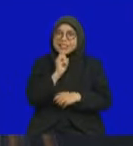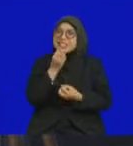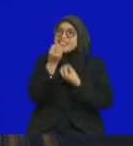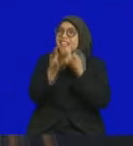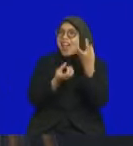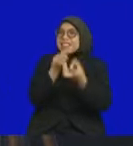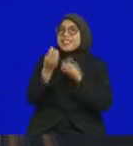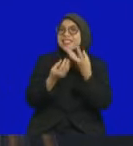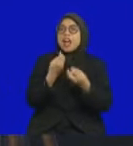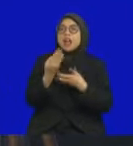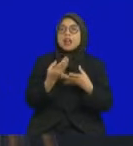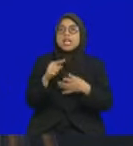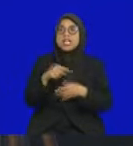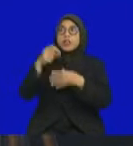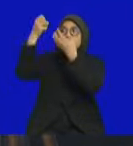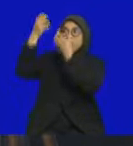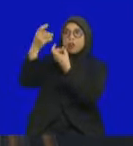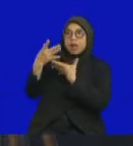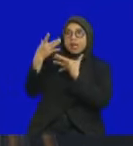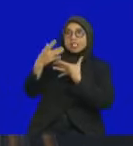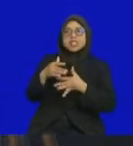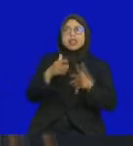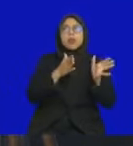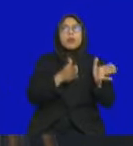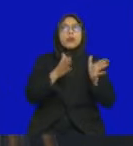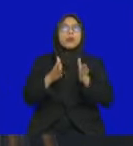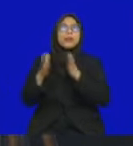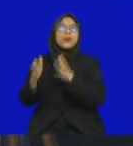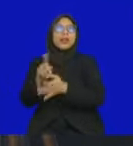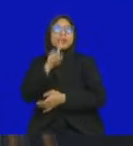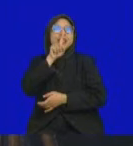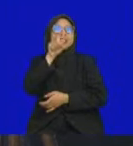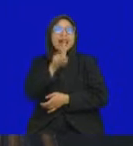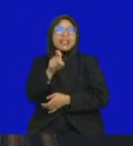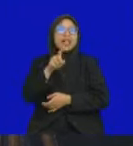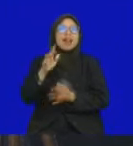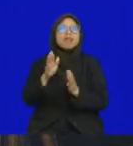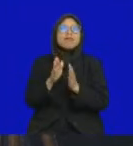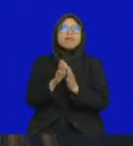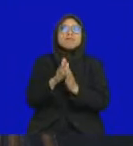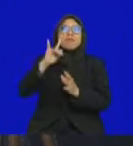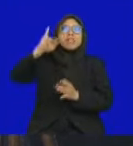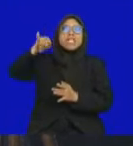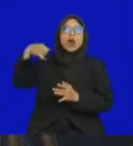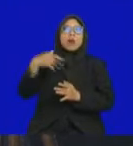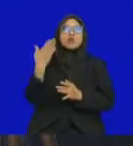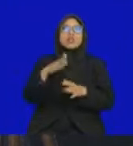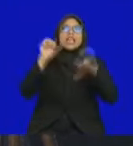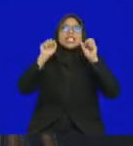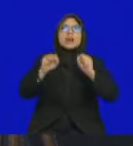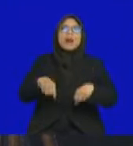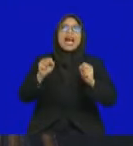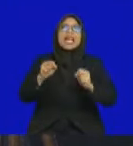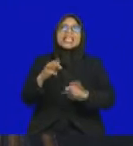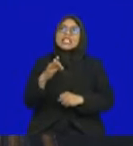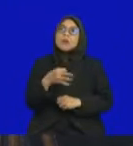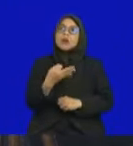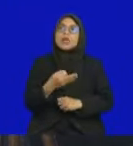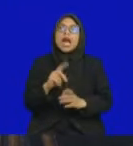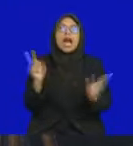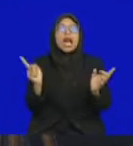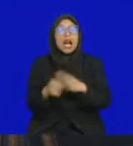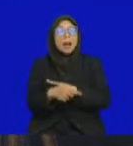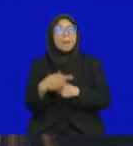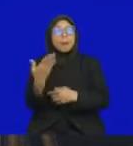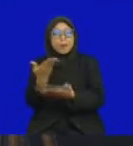dahulu dan sebagai informasi urutan yang bertanya dan menjawab sudah kita sepakati Sebelumnya kami mohon kepada seluruh